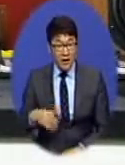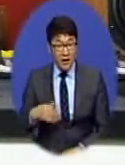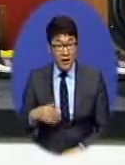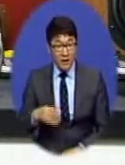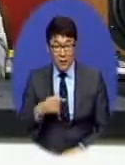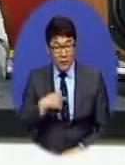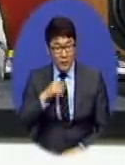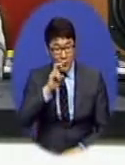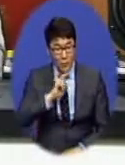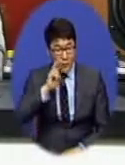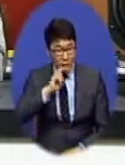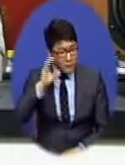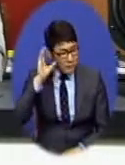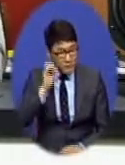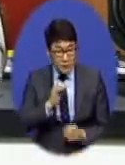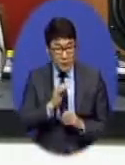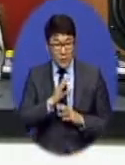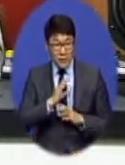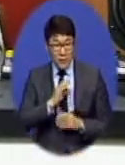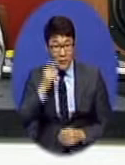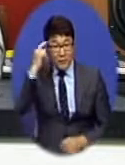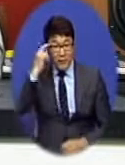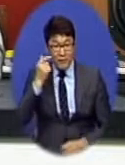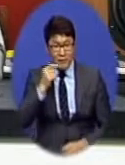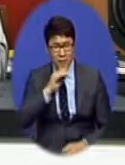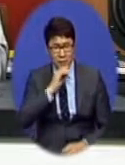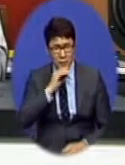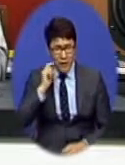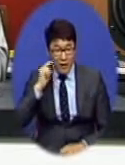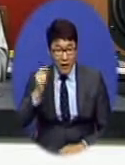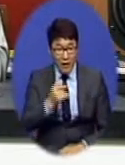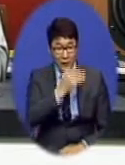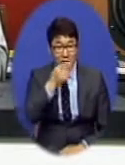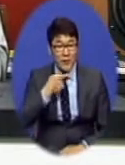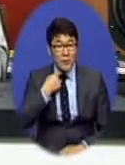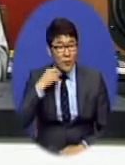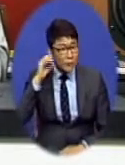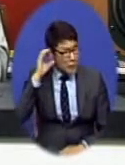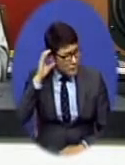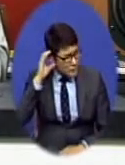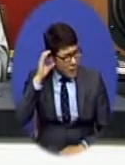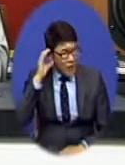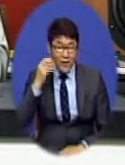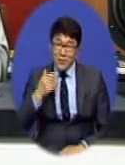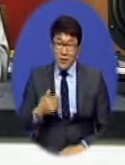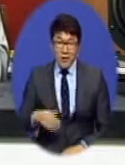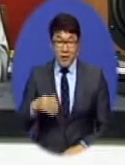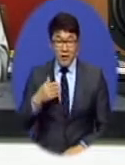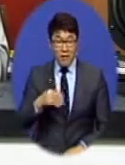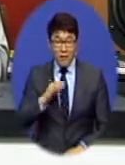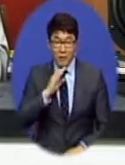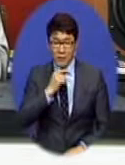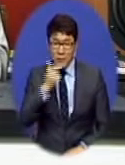저 깜짝 놀랐어요. 너무도 아름다운 목소리로 불러주신 자주색 가방 이저몽님의 그 목소리가